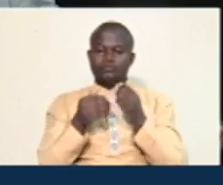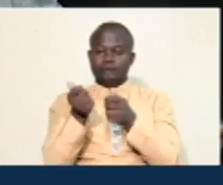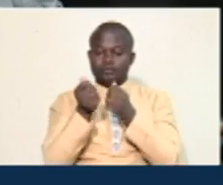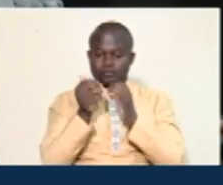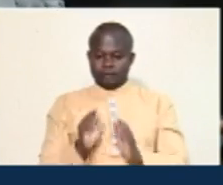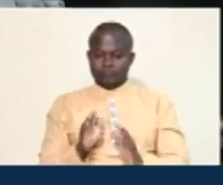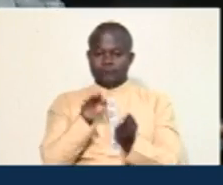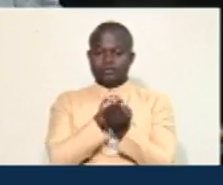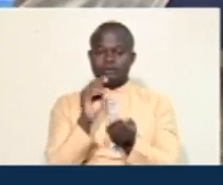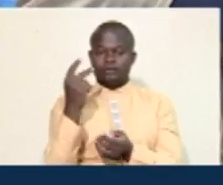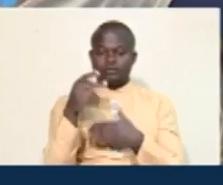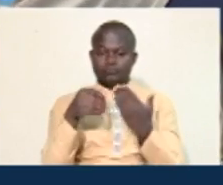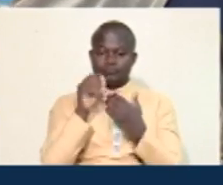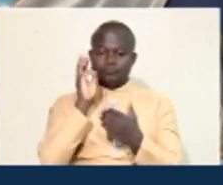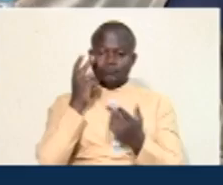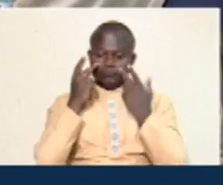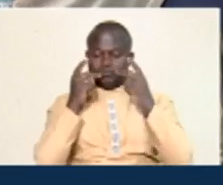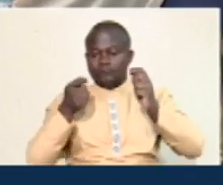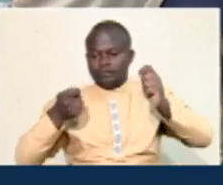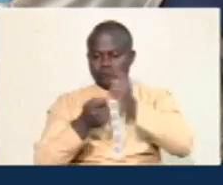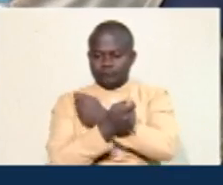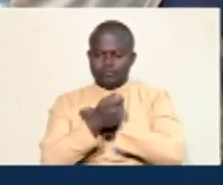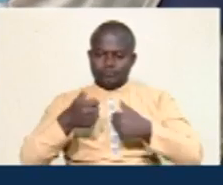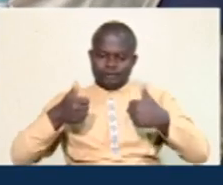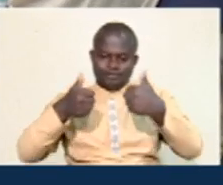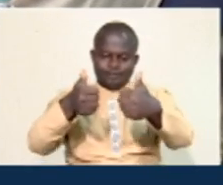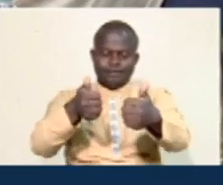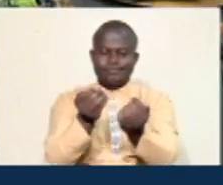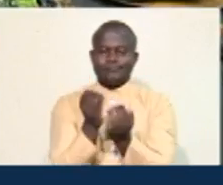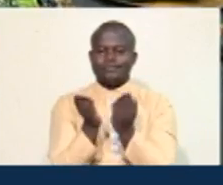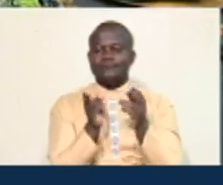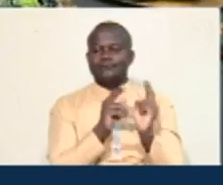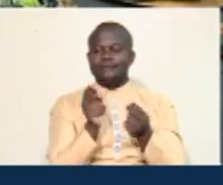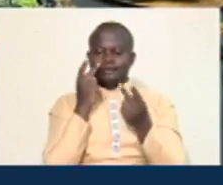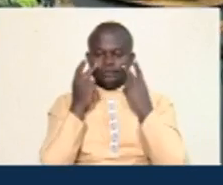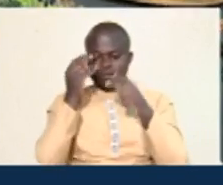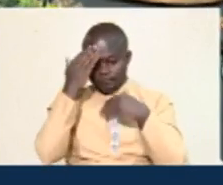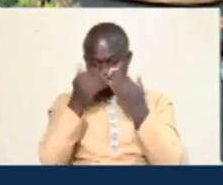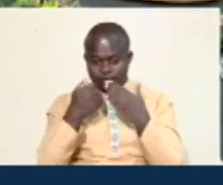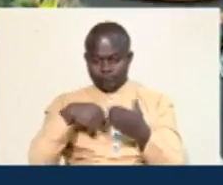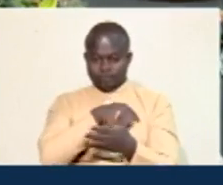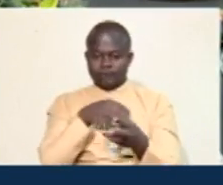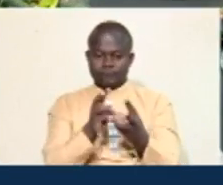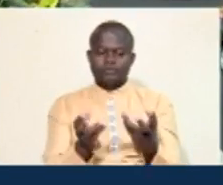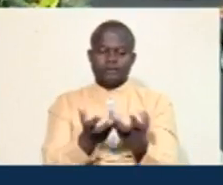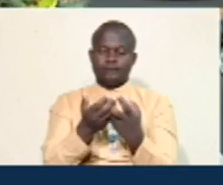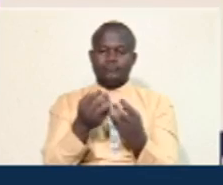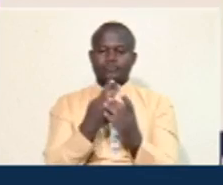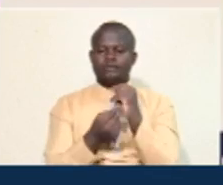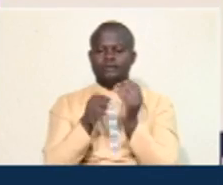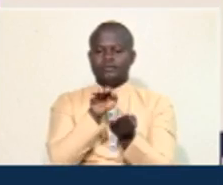bizi banki ebyiri bazabona impinduka nziza kuri serivisi bari basanzwe babona bitewe no guhuzwa kw'izi banki